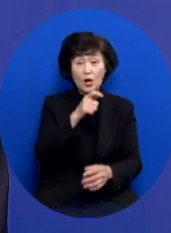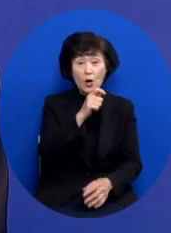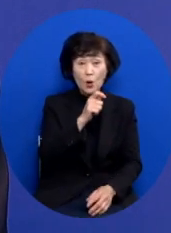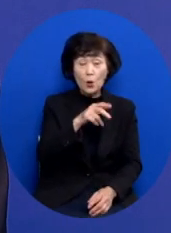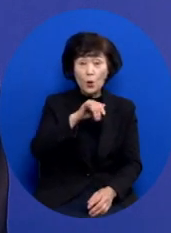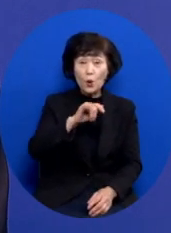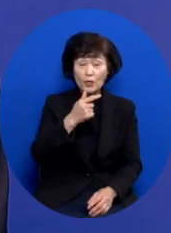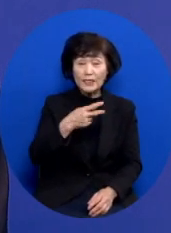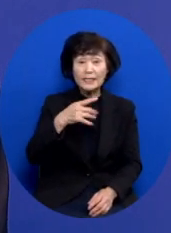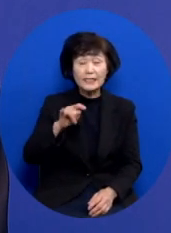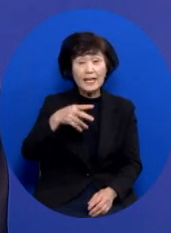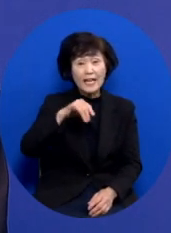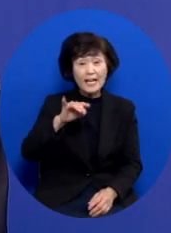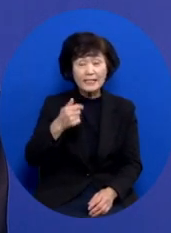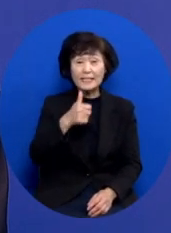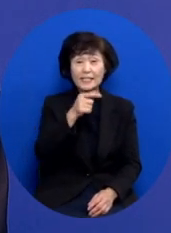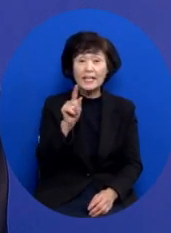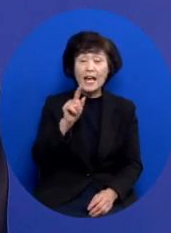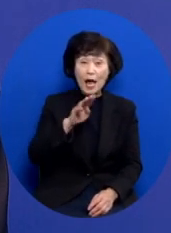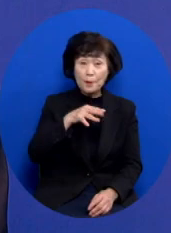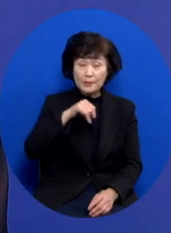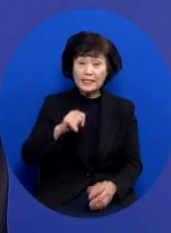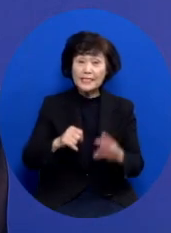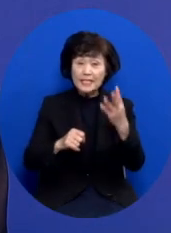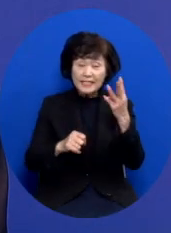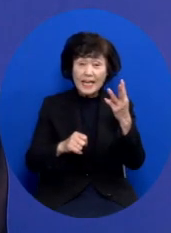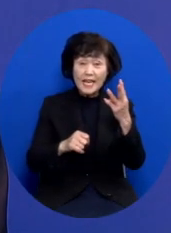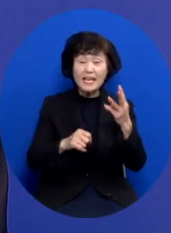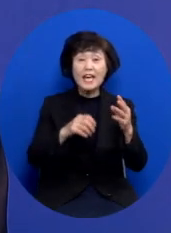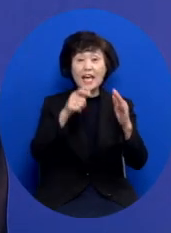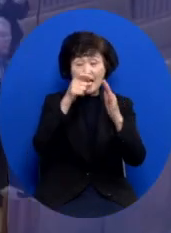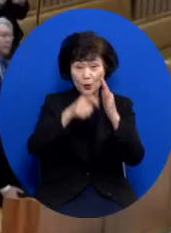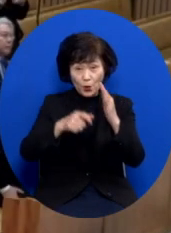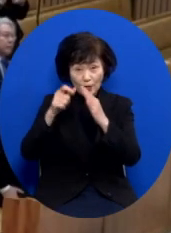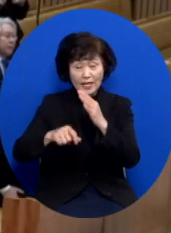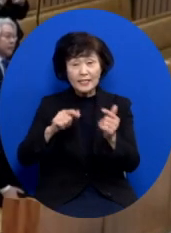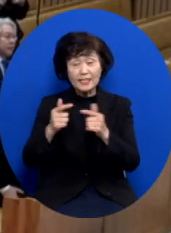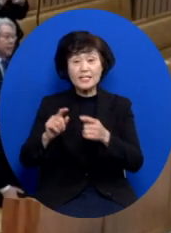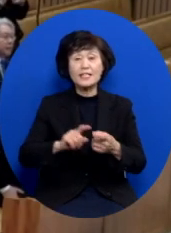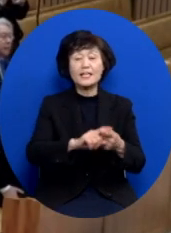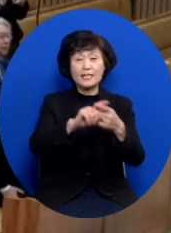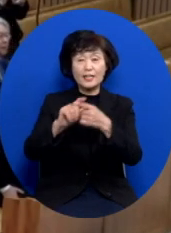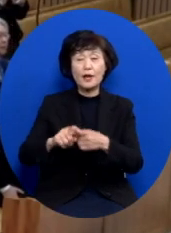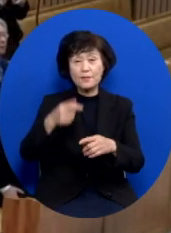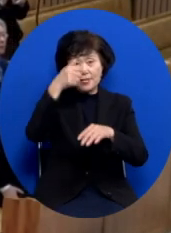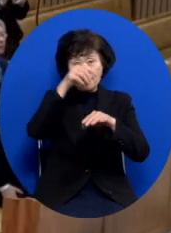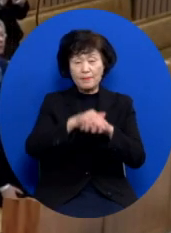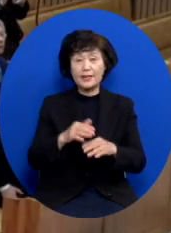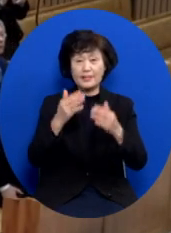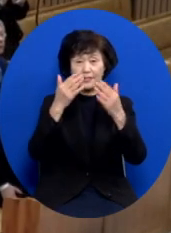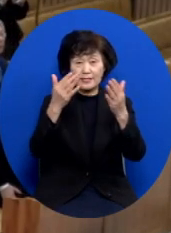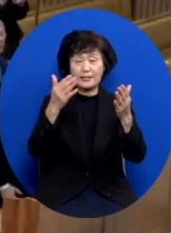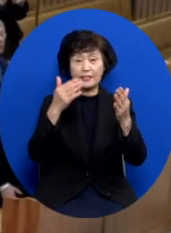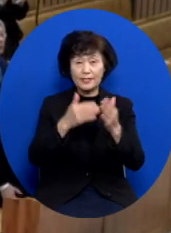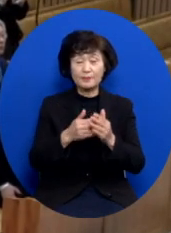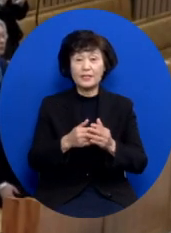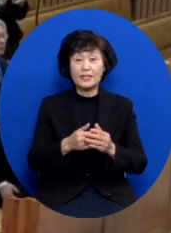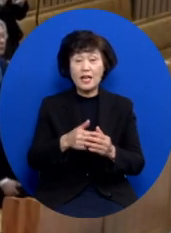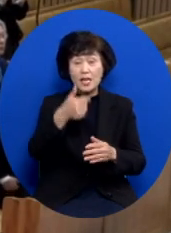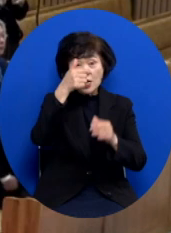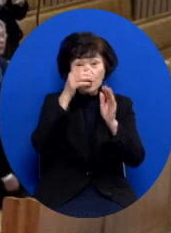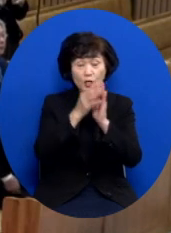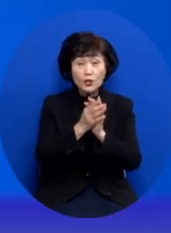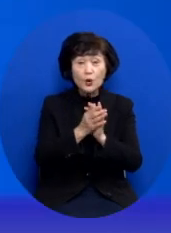고신과 대신 합신 세계교단 임원들이 연합 기도회를 열었습니다 예장 대신 총회 주관으로 열린